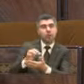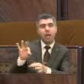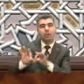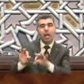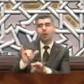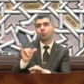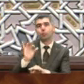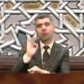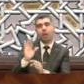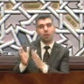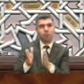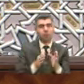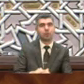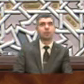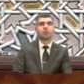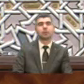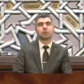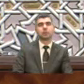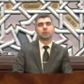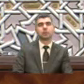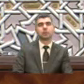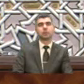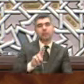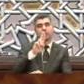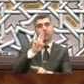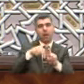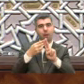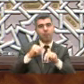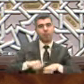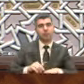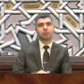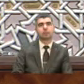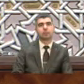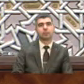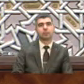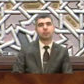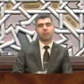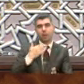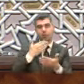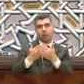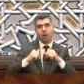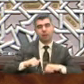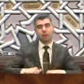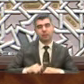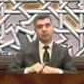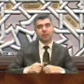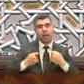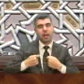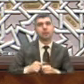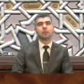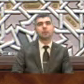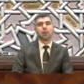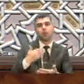وشكرا. كلمة للسيد الوزير الجواب. شكرا سيد الرئيس. سيد النائب، كنشكر الفريق